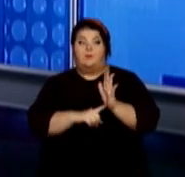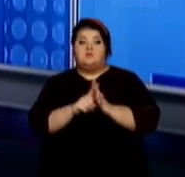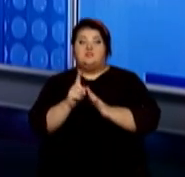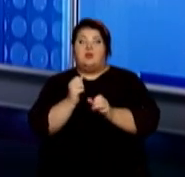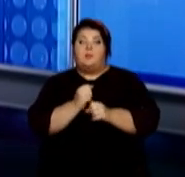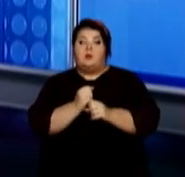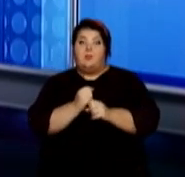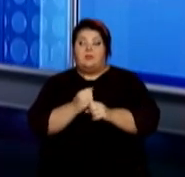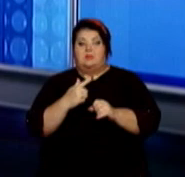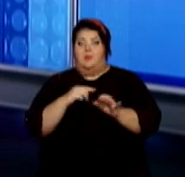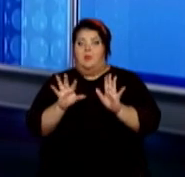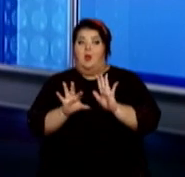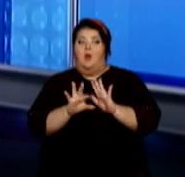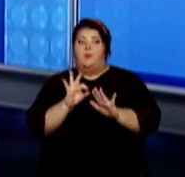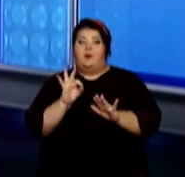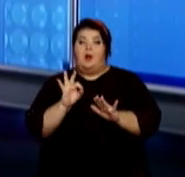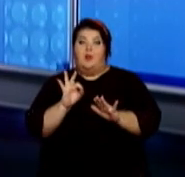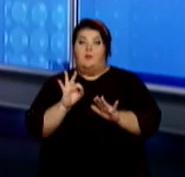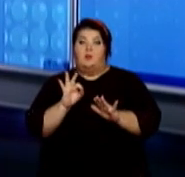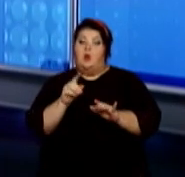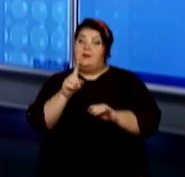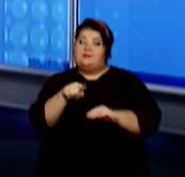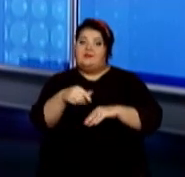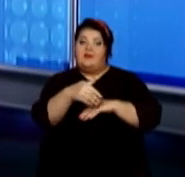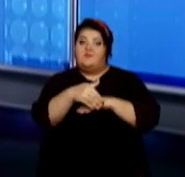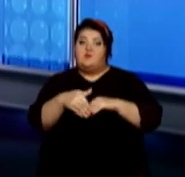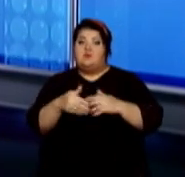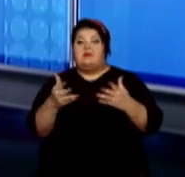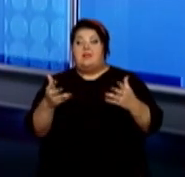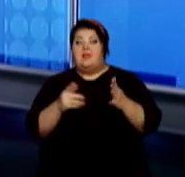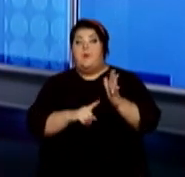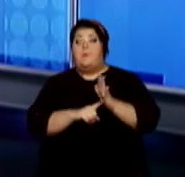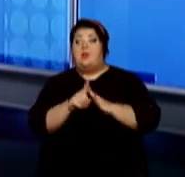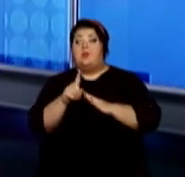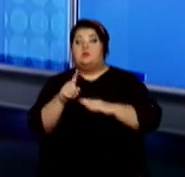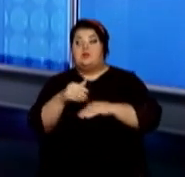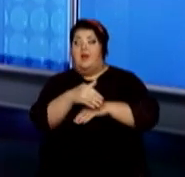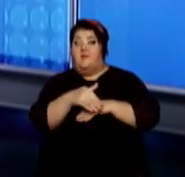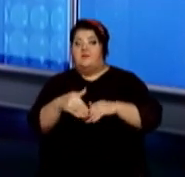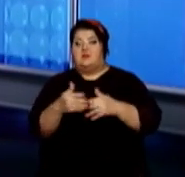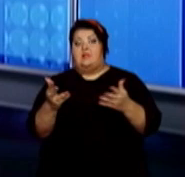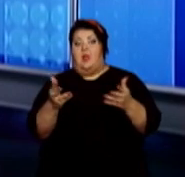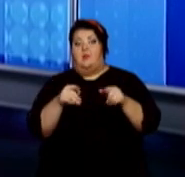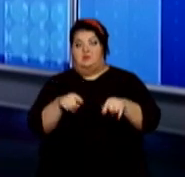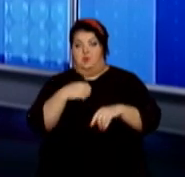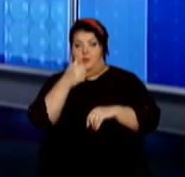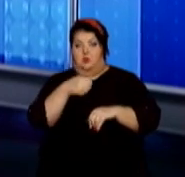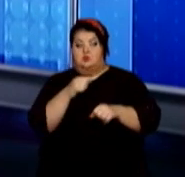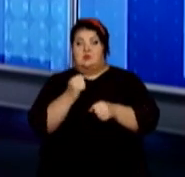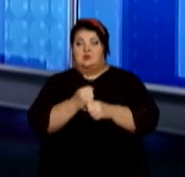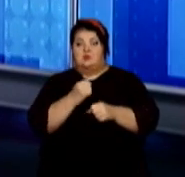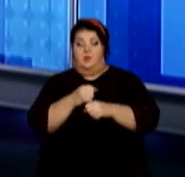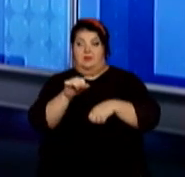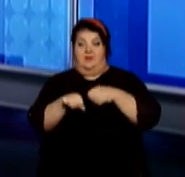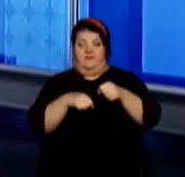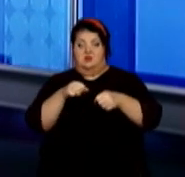робити, ми обираємо, скажімо так, ті вулиці, на яких, от пілотні вулиці, на яких можливо в цьому році зробити велосипедні